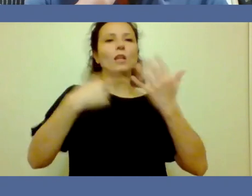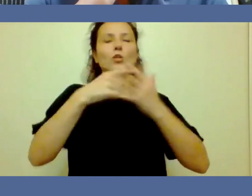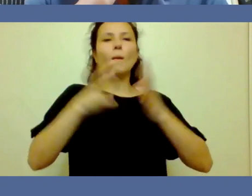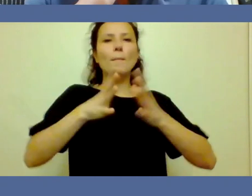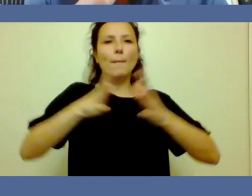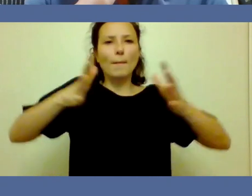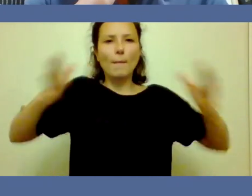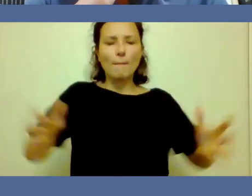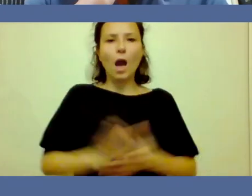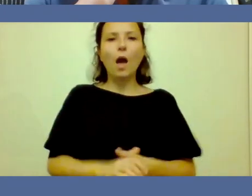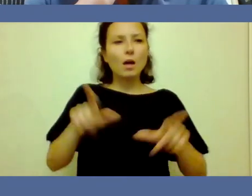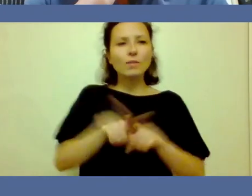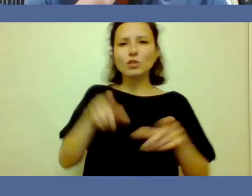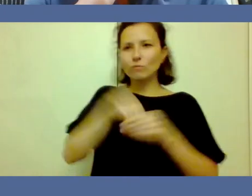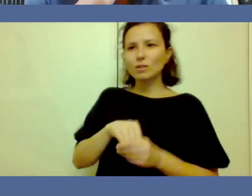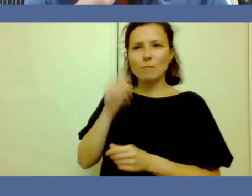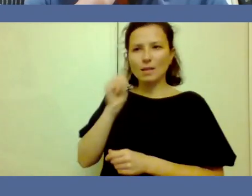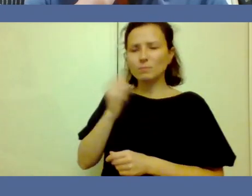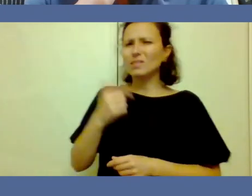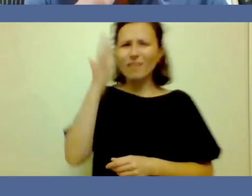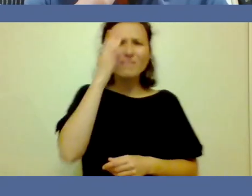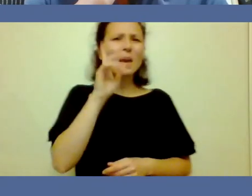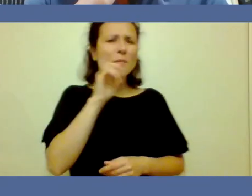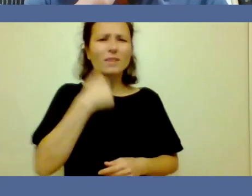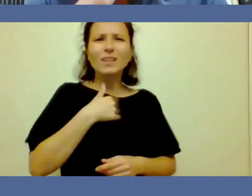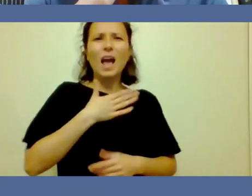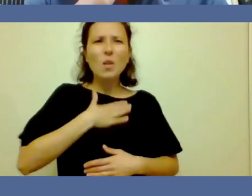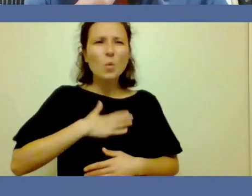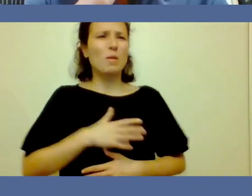eksperci. Ja, wie pan, w ogóle lubię twarde dane. Ja...